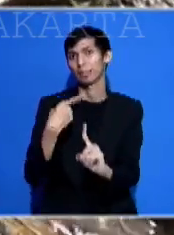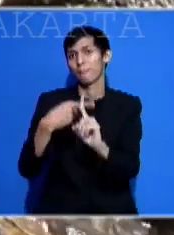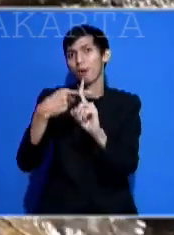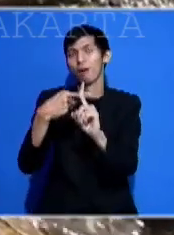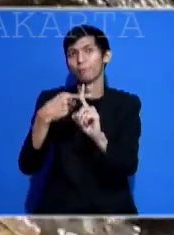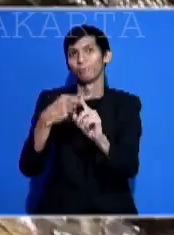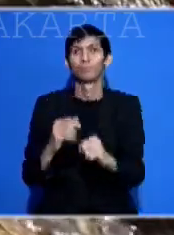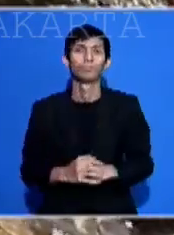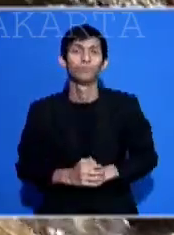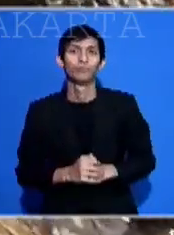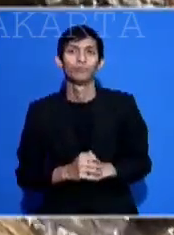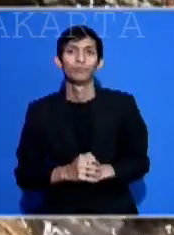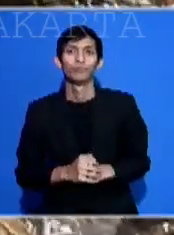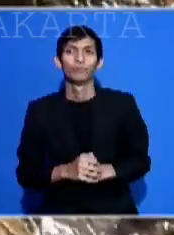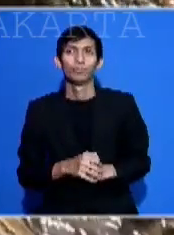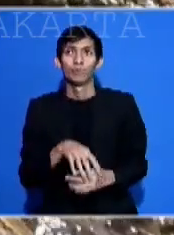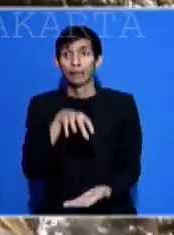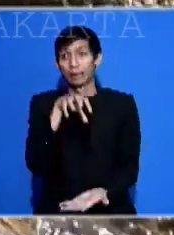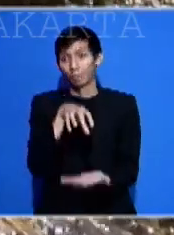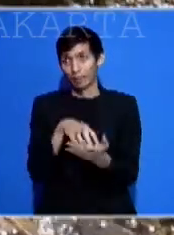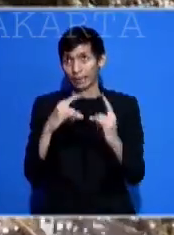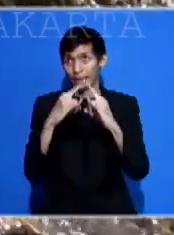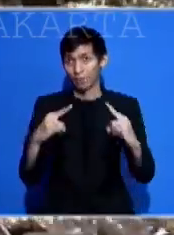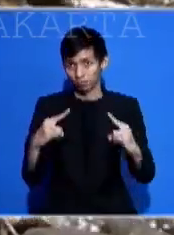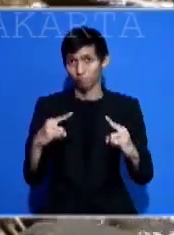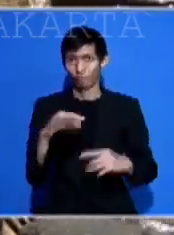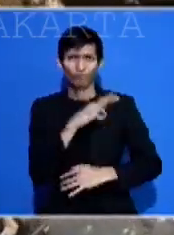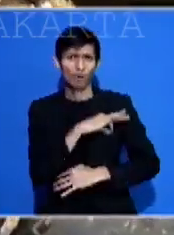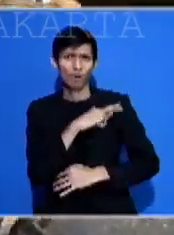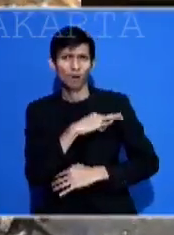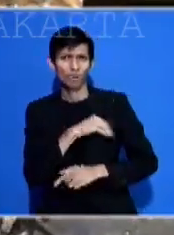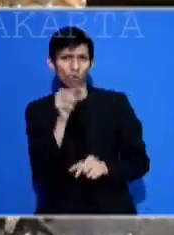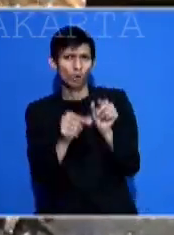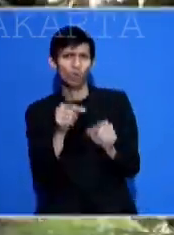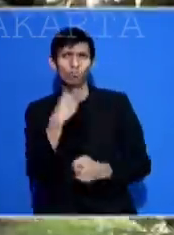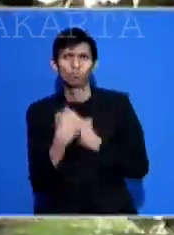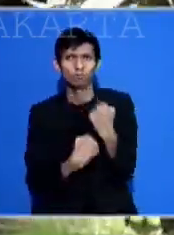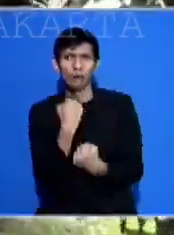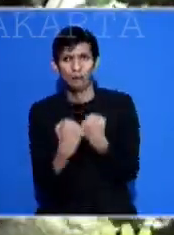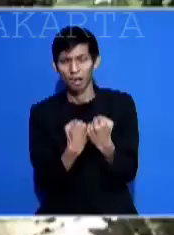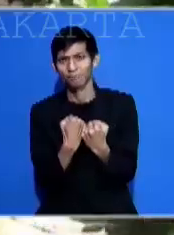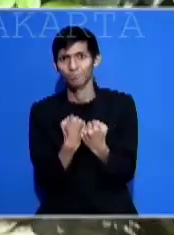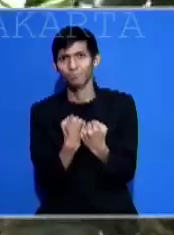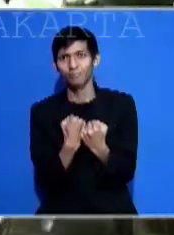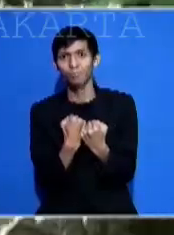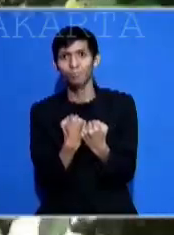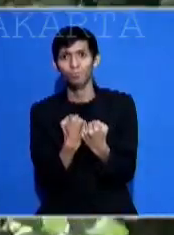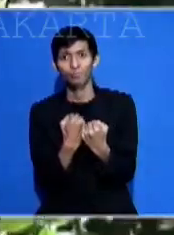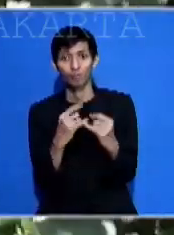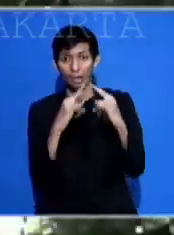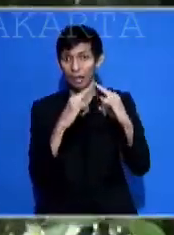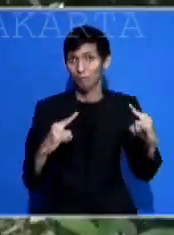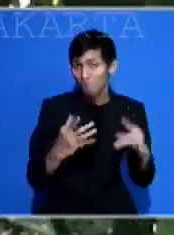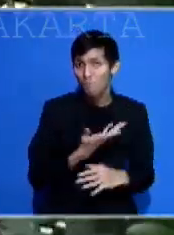bilih wontenipun papan kangge kemah menika ugi sampun kathah dipun mupangataken dening pawiyatan-pawiyatan saperlu nindakaken kemah lan outbound